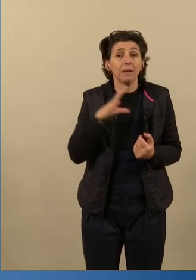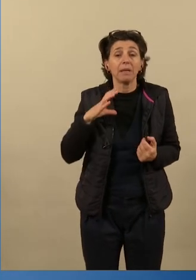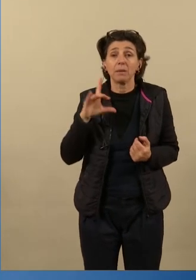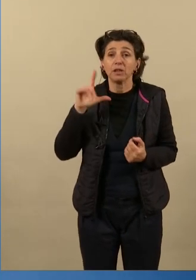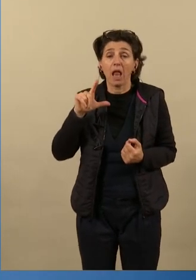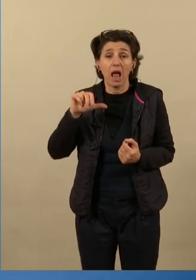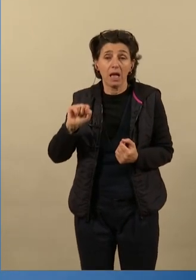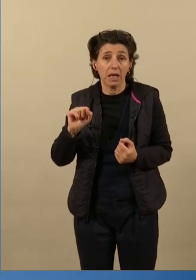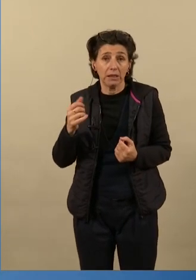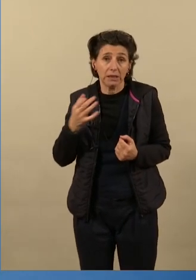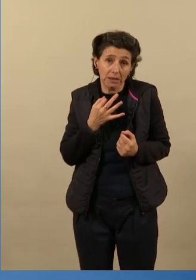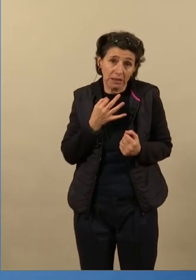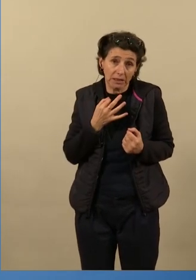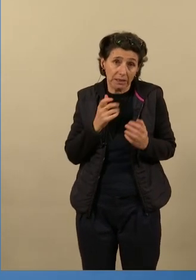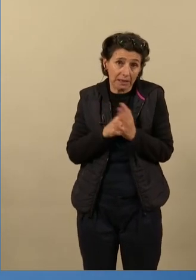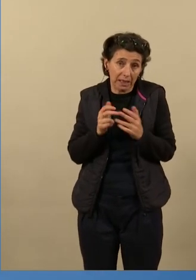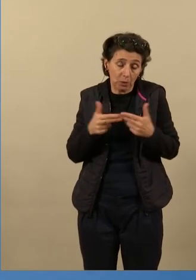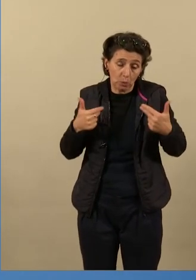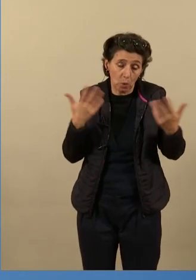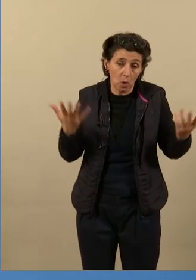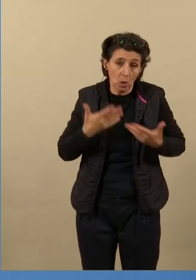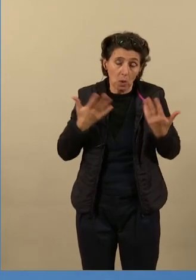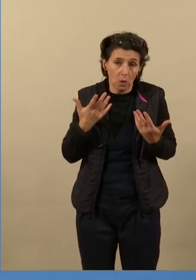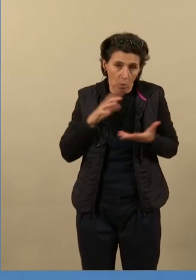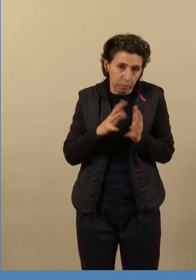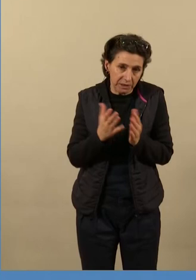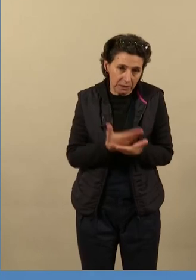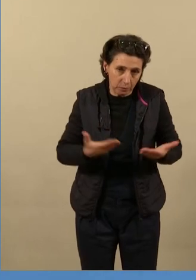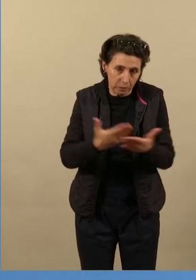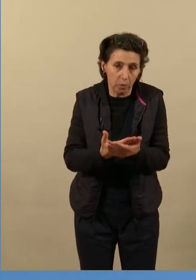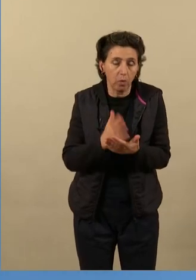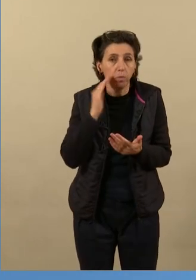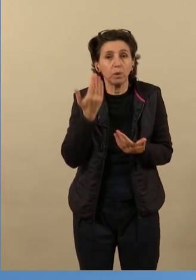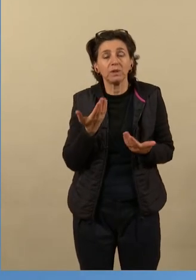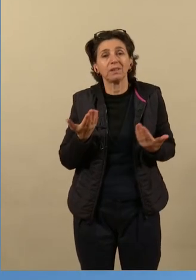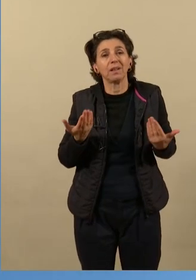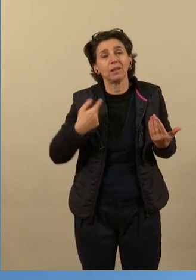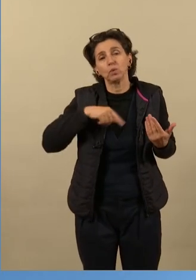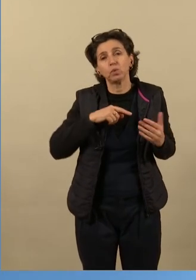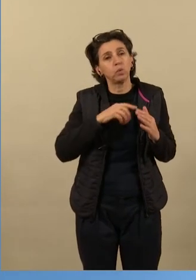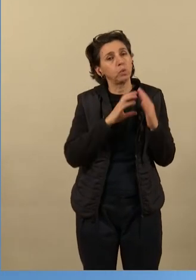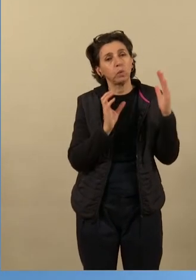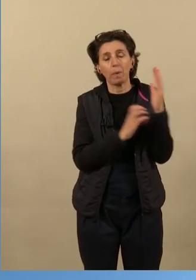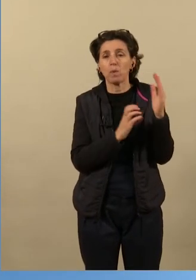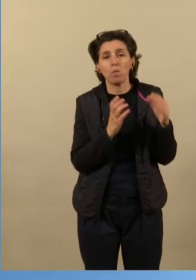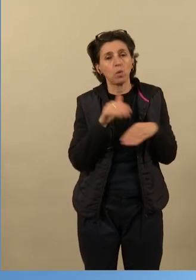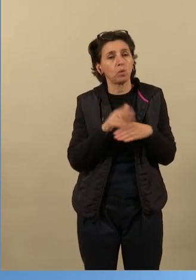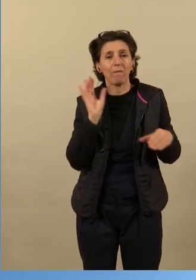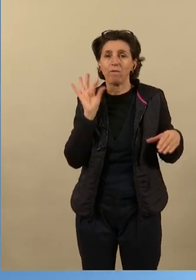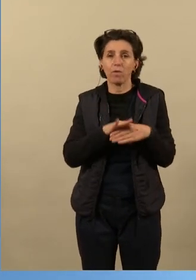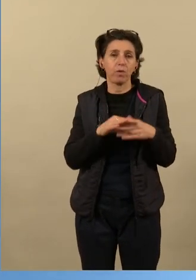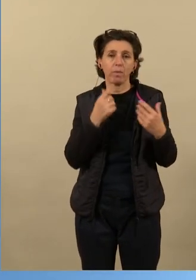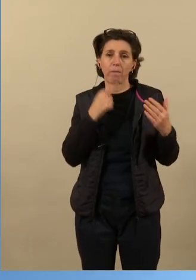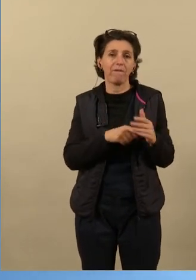très complexe c'est pour cette raison d'ailleurs que nous n'allons pas voter l'amendement qui nous est proposé en